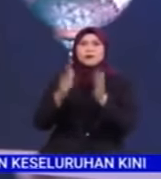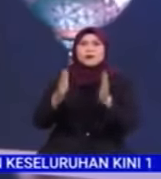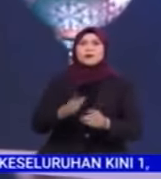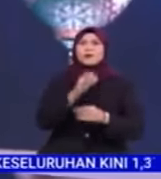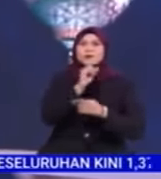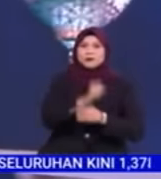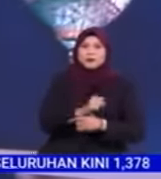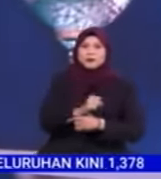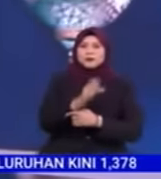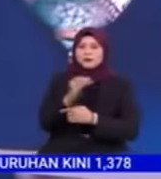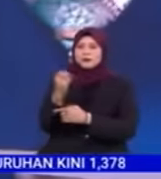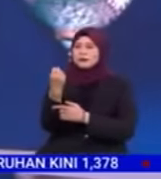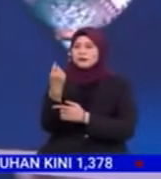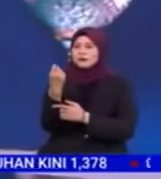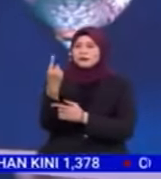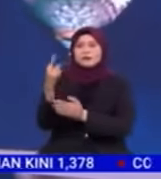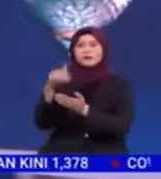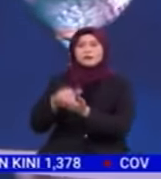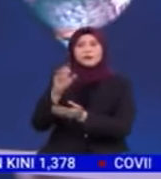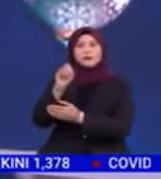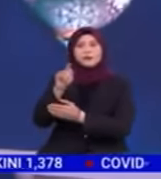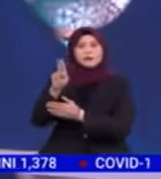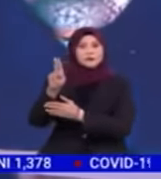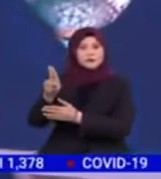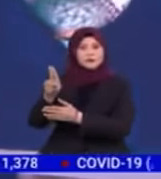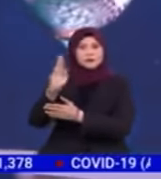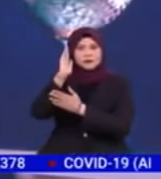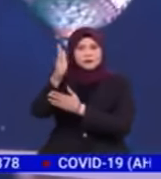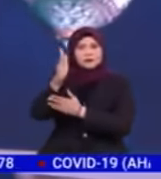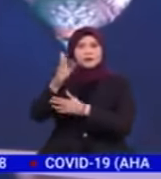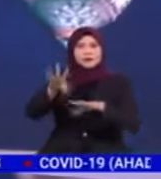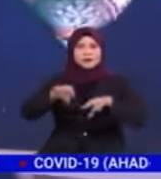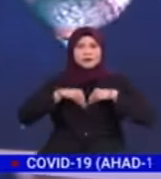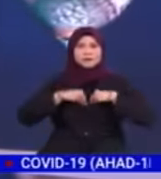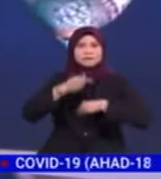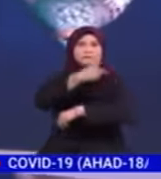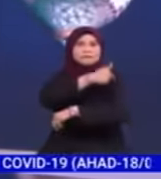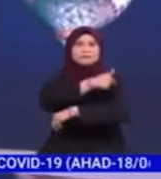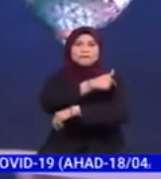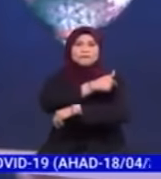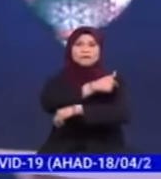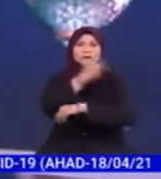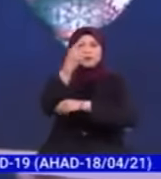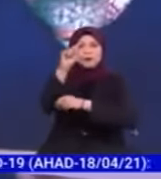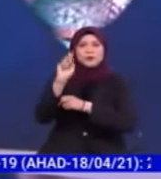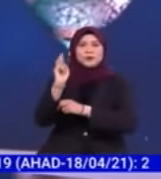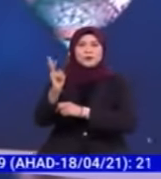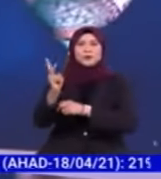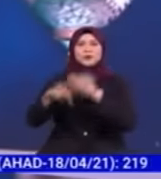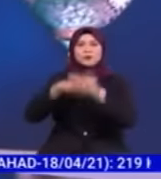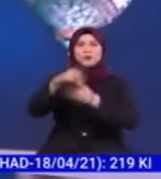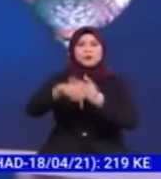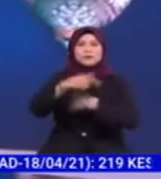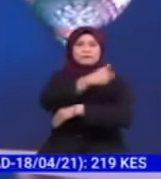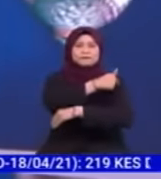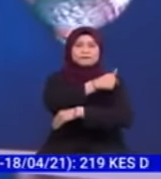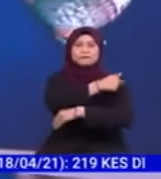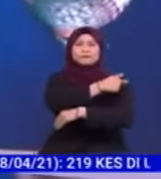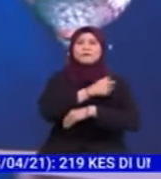warga Mask dan 11.000 Oke akan menerima vaksin dalam fasa kedua program imunisasi